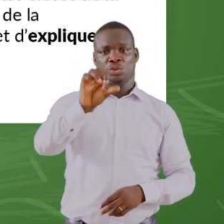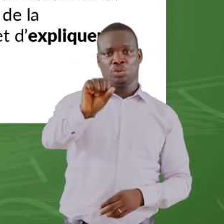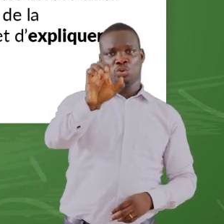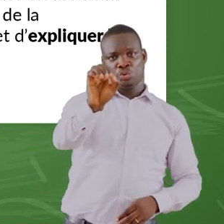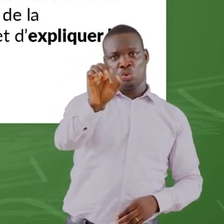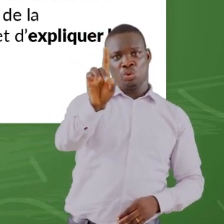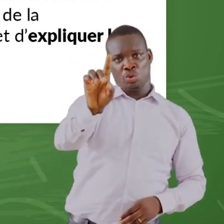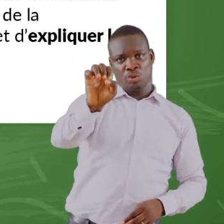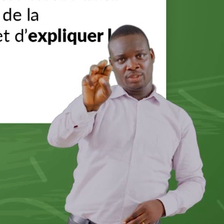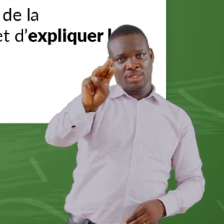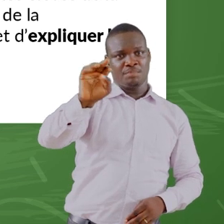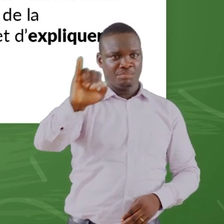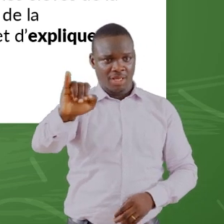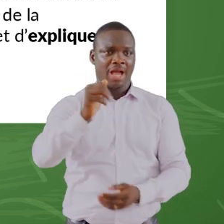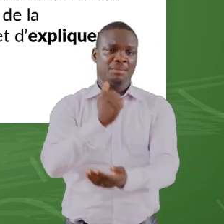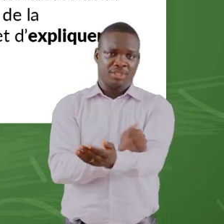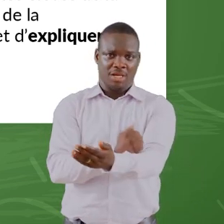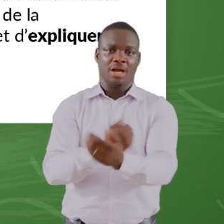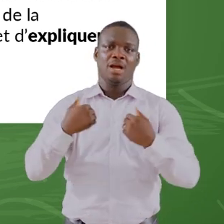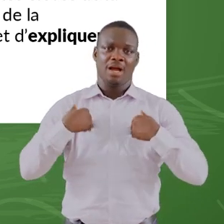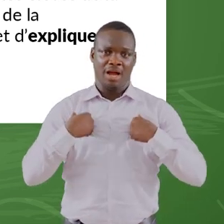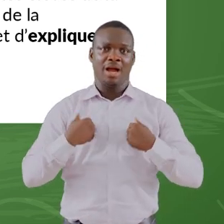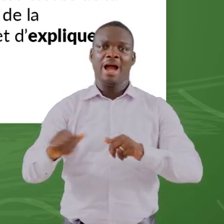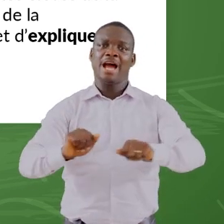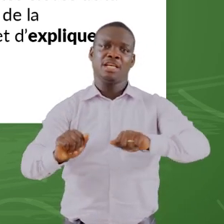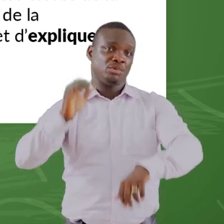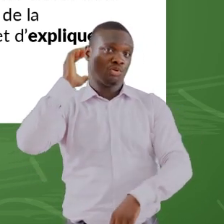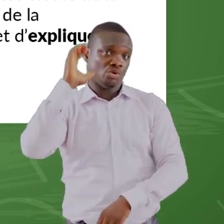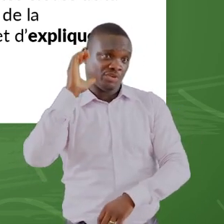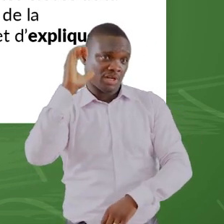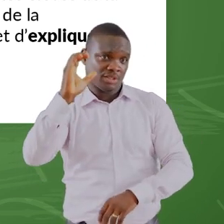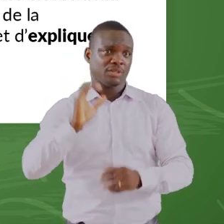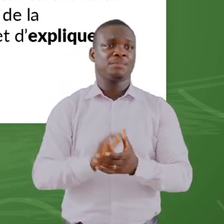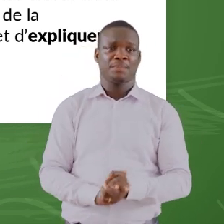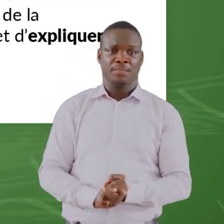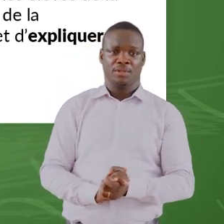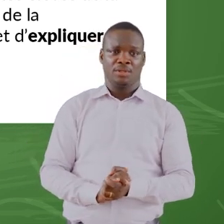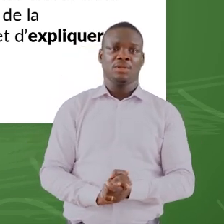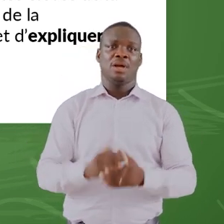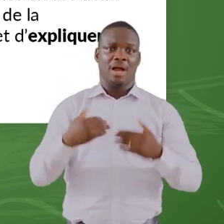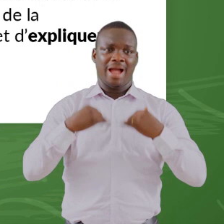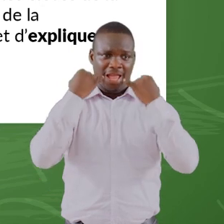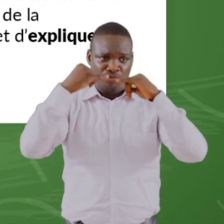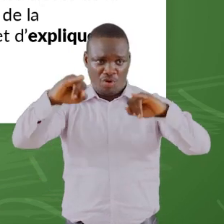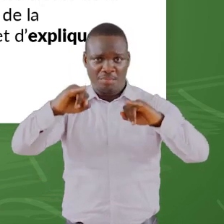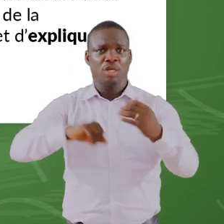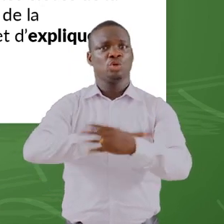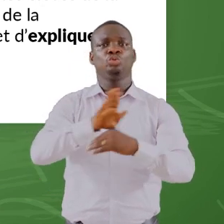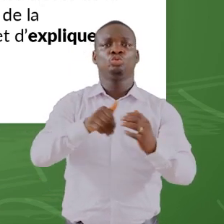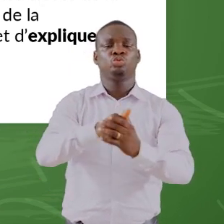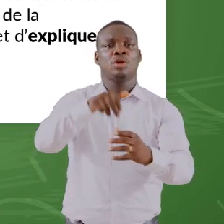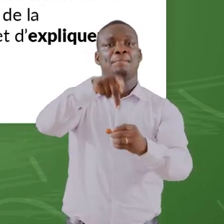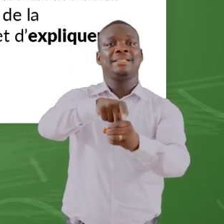SODEMI d'Abidjan, qui a animé cette conférence, a informé